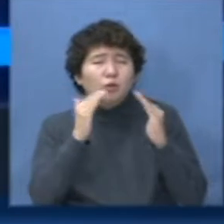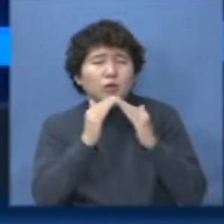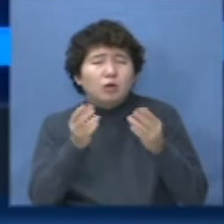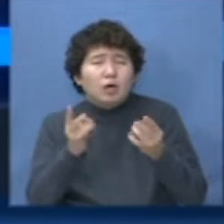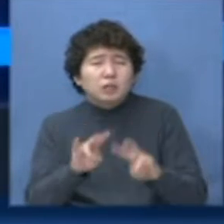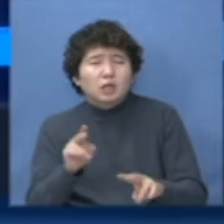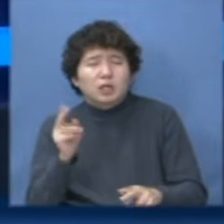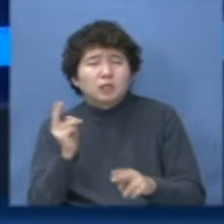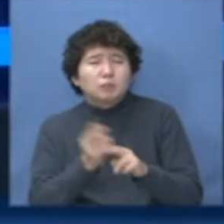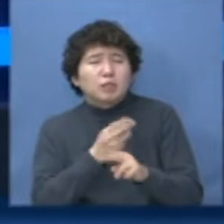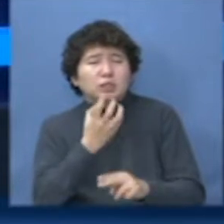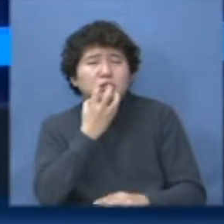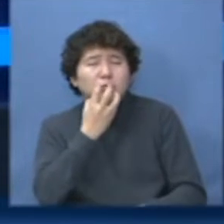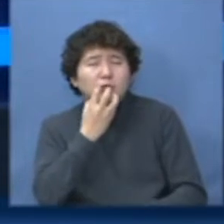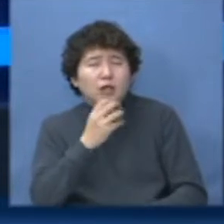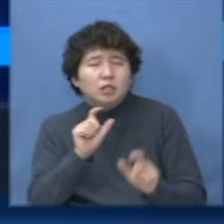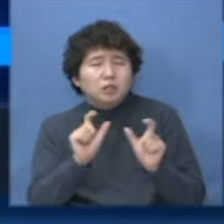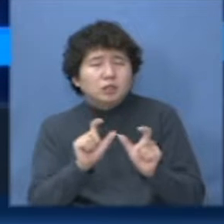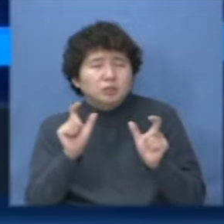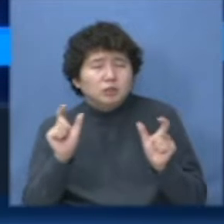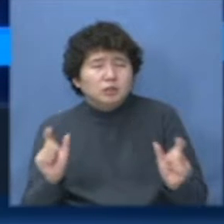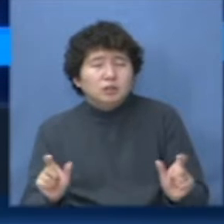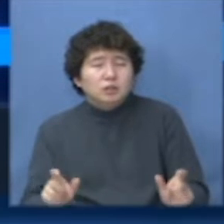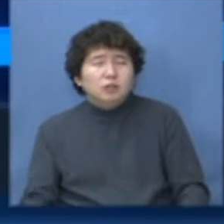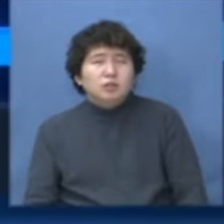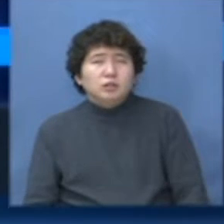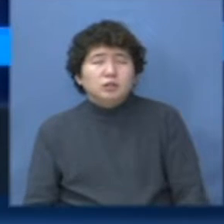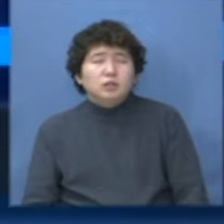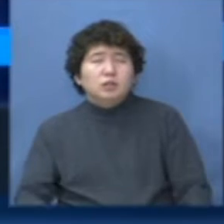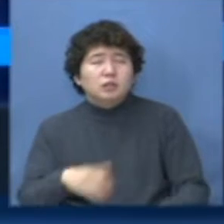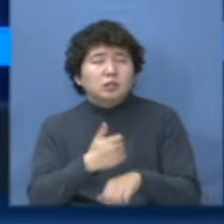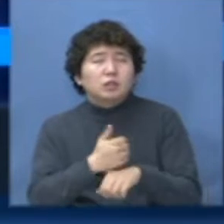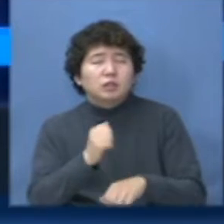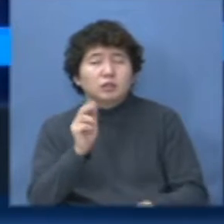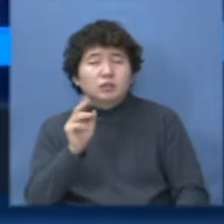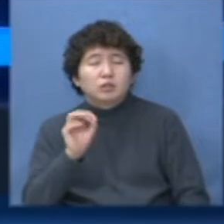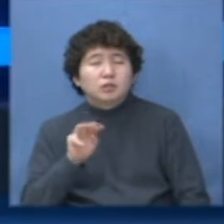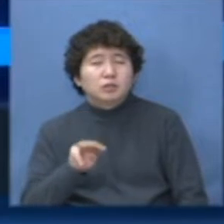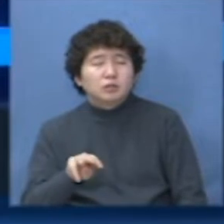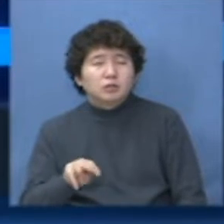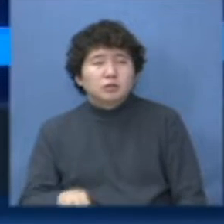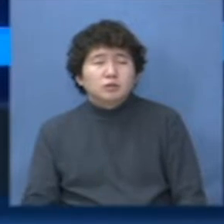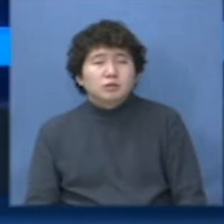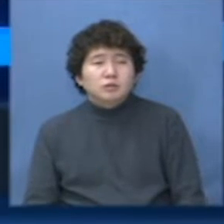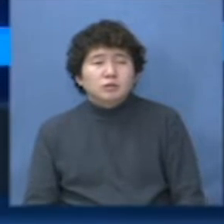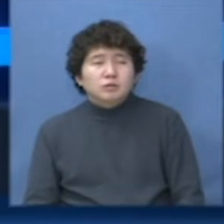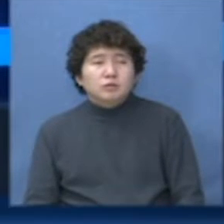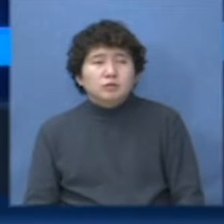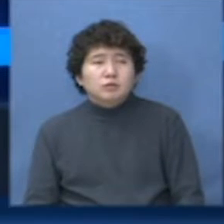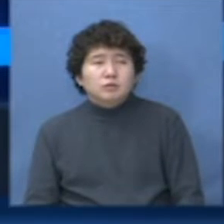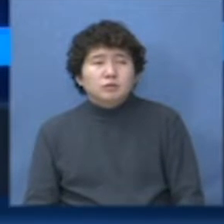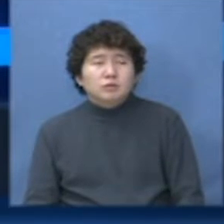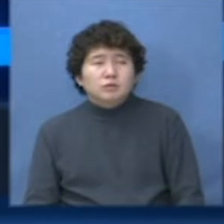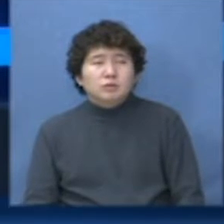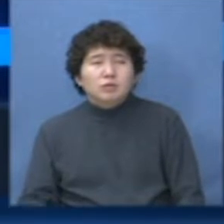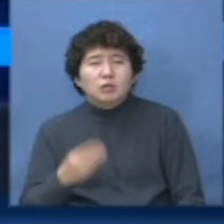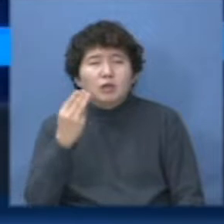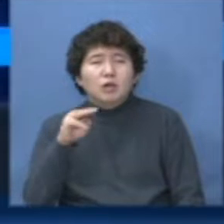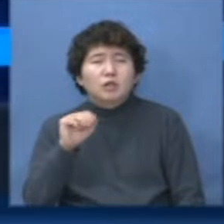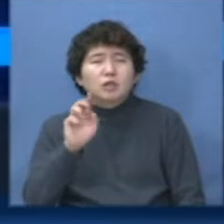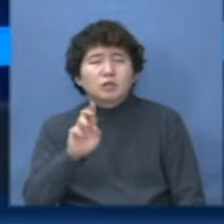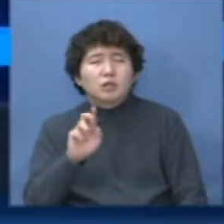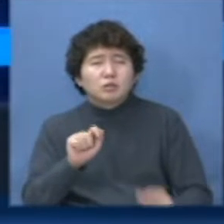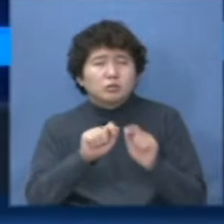едік. Төтенше жағдайды ретке келтіру мақсатында облыс әкімі Даниал Ахметовтің басшылығымен арнайы штаб құрылған